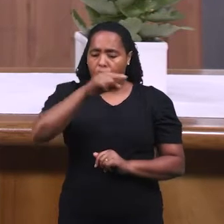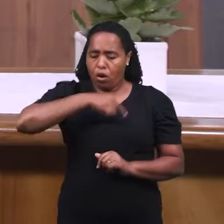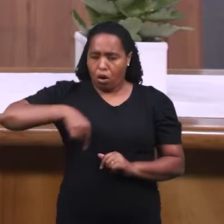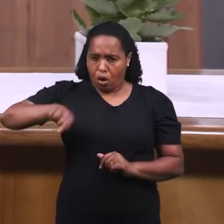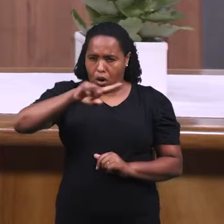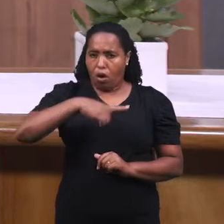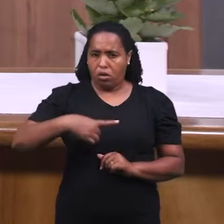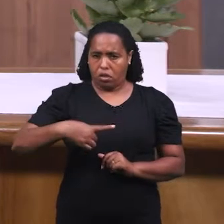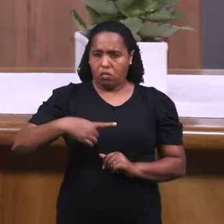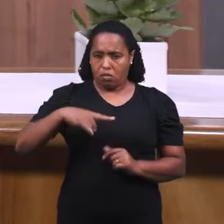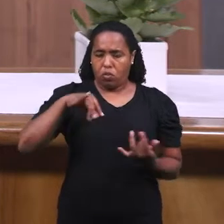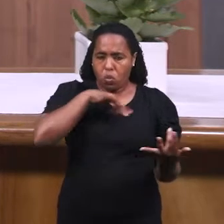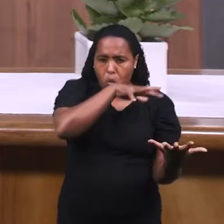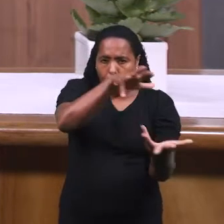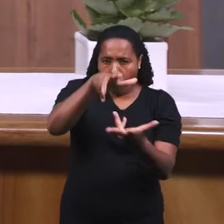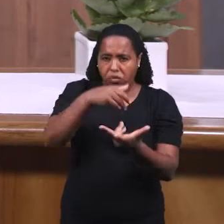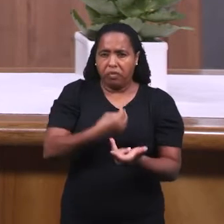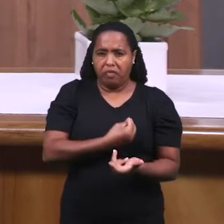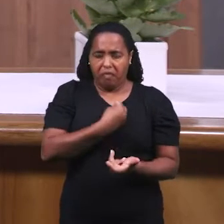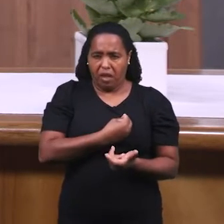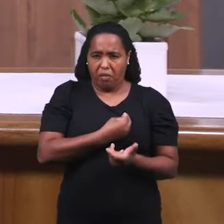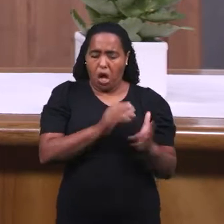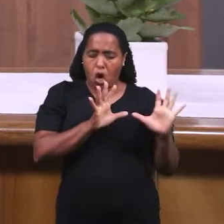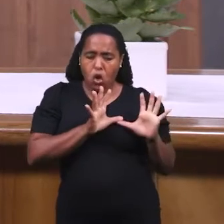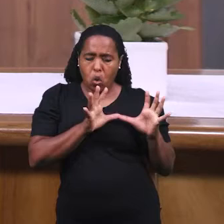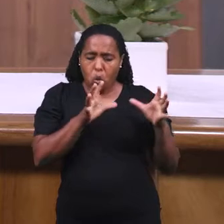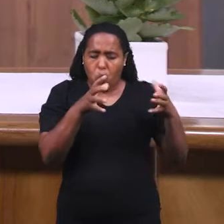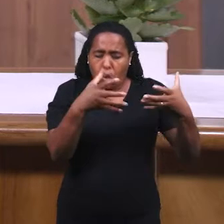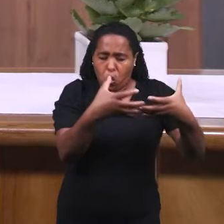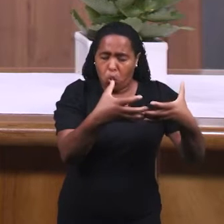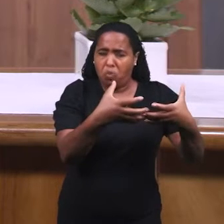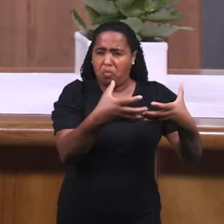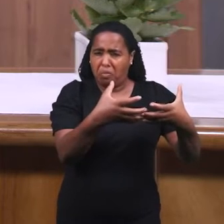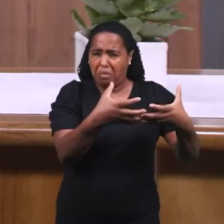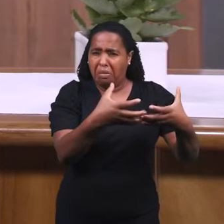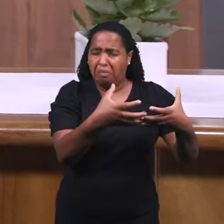мире, когда концепт дружбы, он